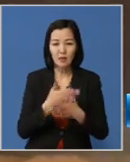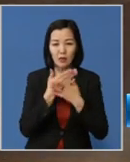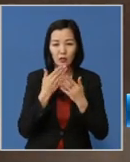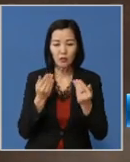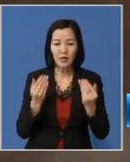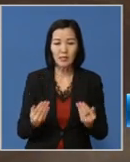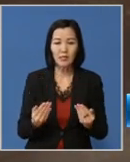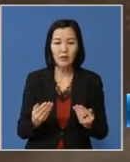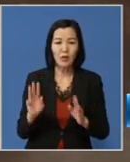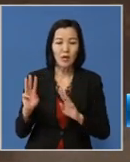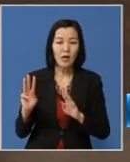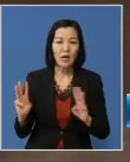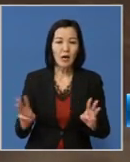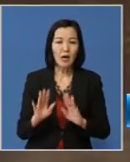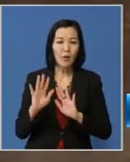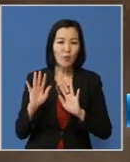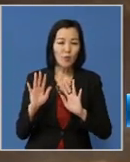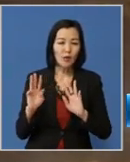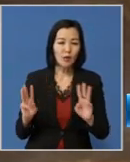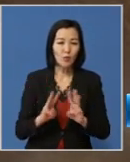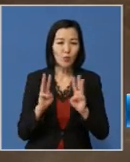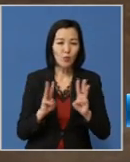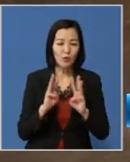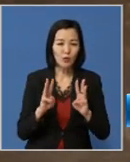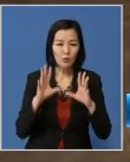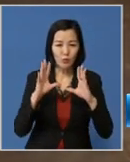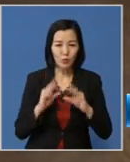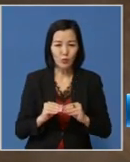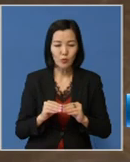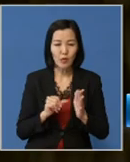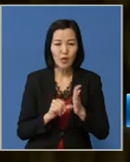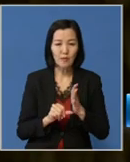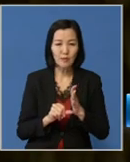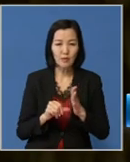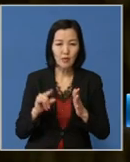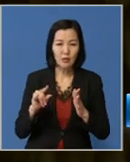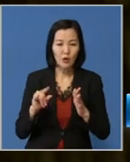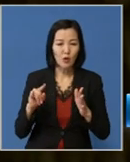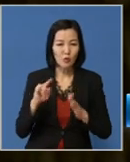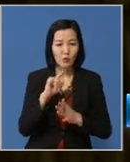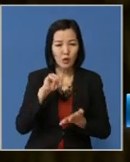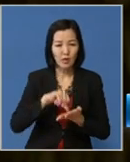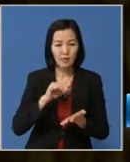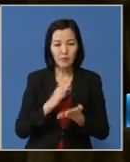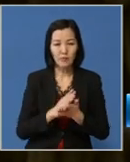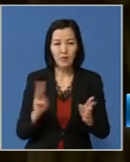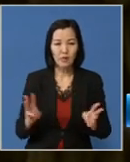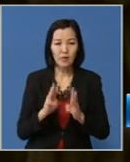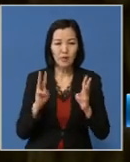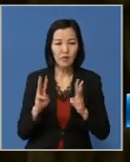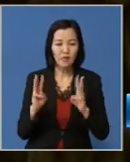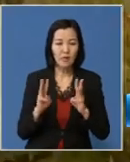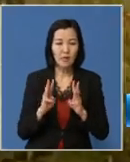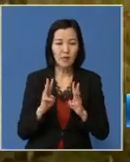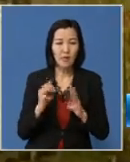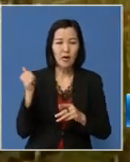Қазіргі таңда апат аймағына 2 мыңнан астам өрт сөндіруші мен 60 шақты ұшақ жұмылдырылған. Қызыл жалынды өшіруге